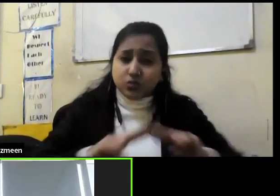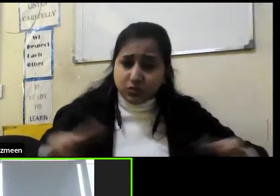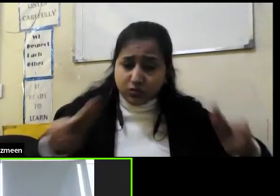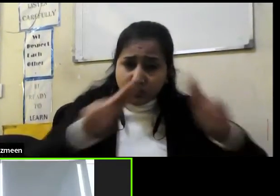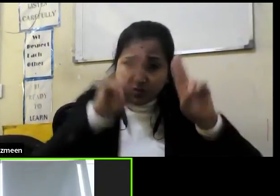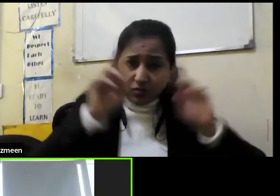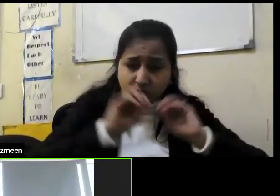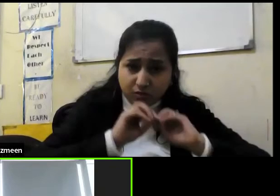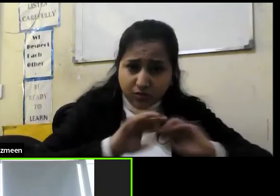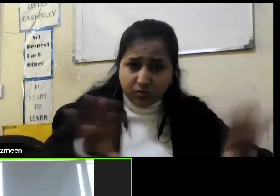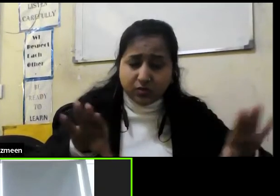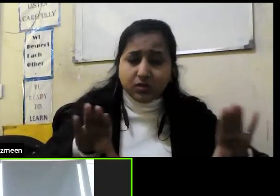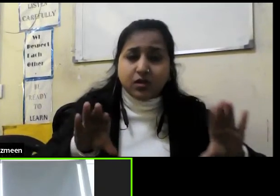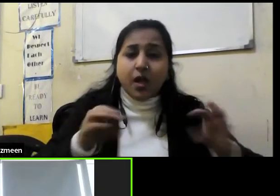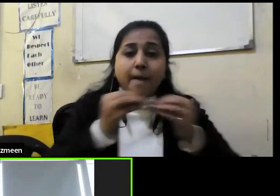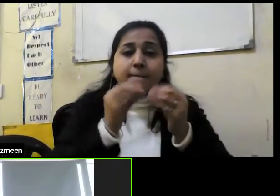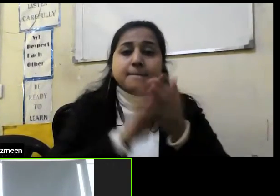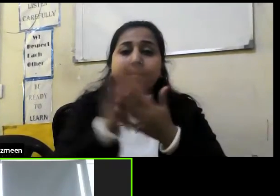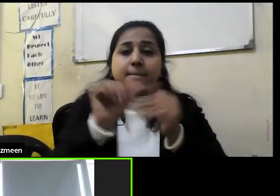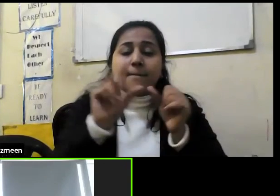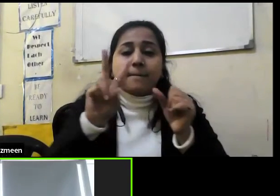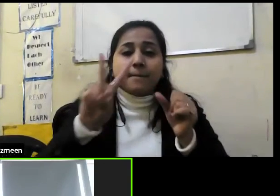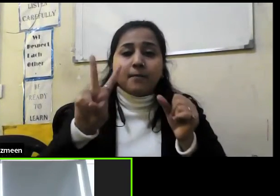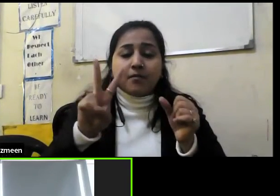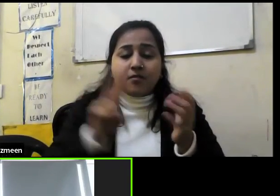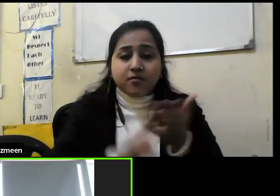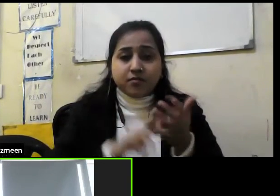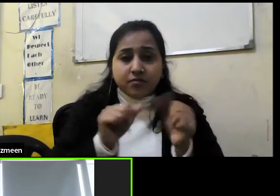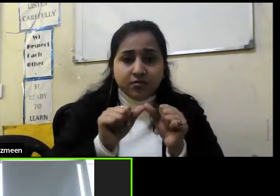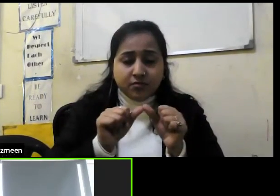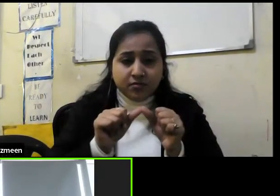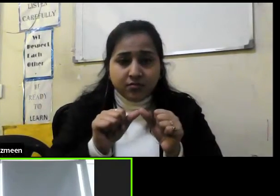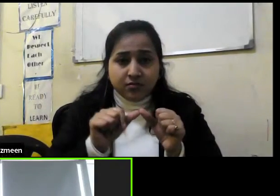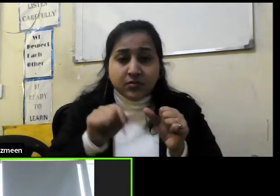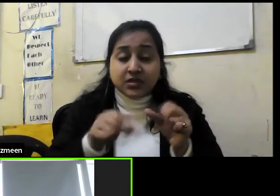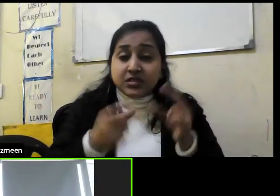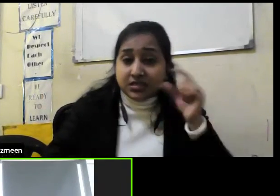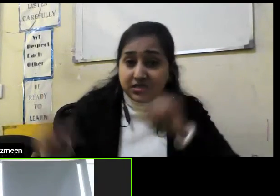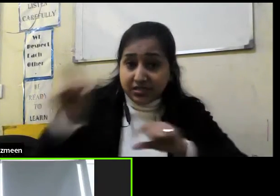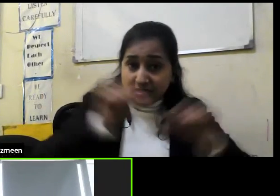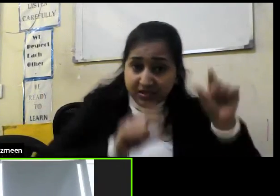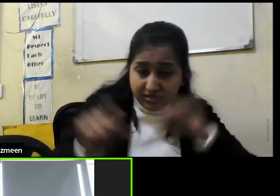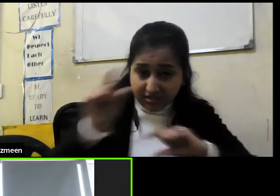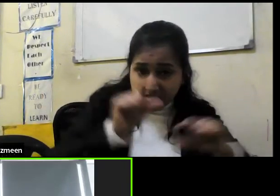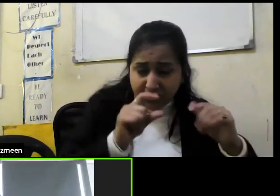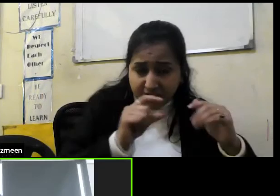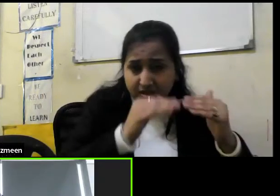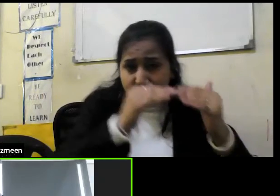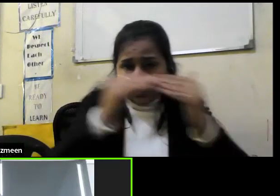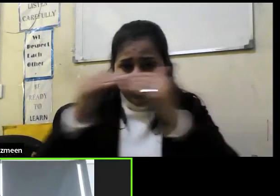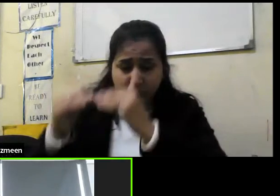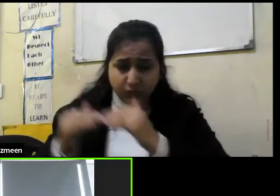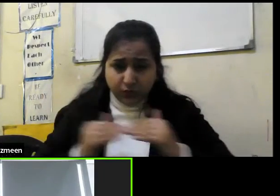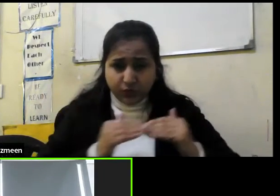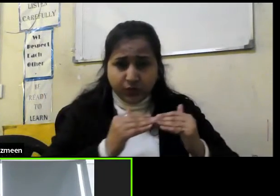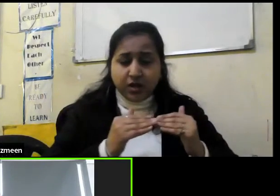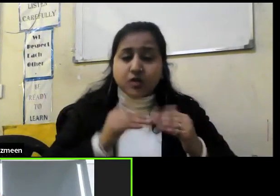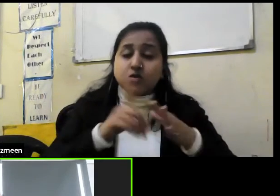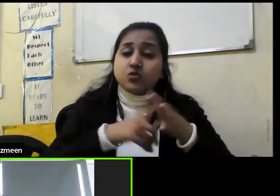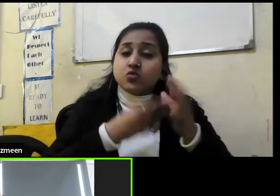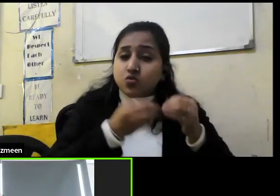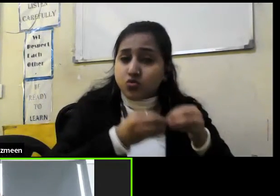करूंगा, भावना से मैं कम्युनिकेट कर लूंगा. It's a science and equity, science, equity and empowerment